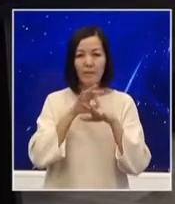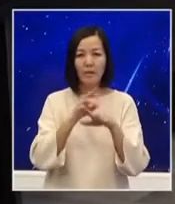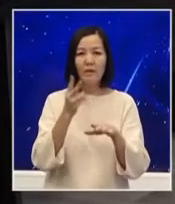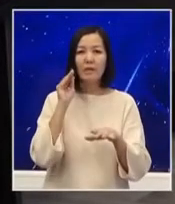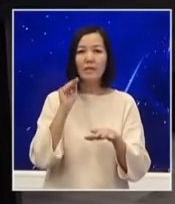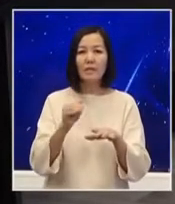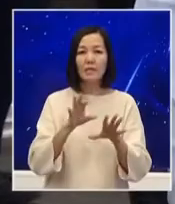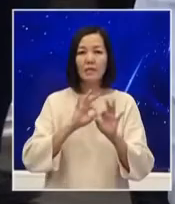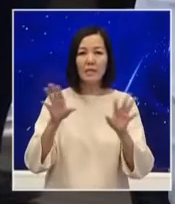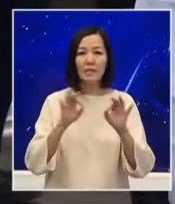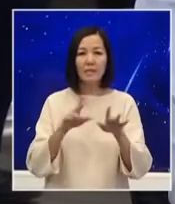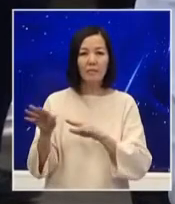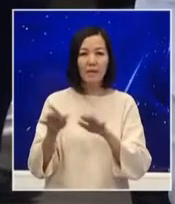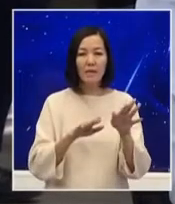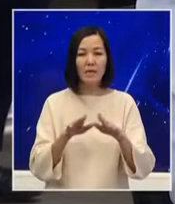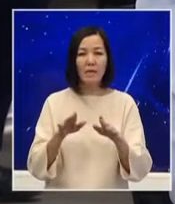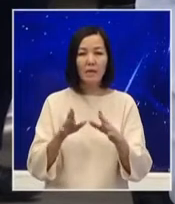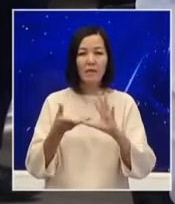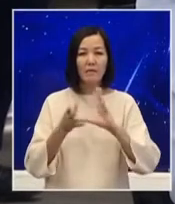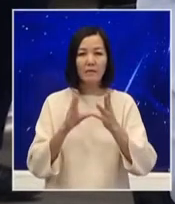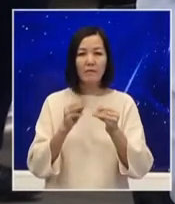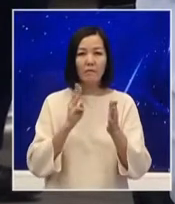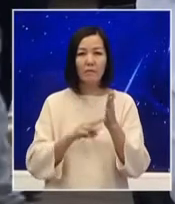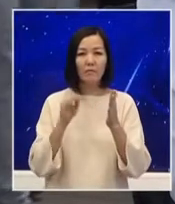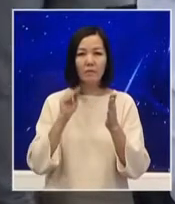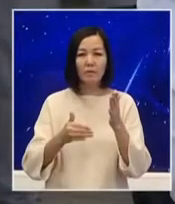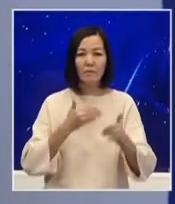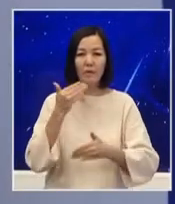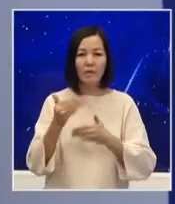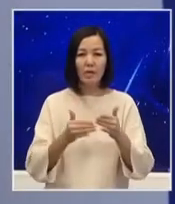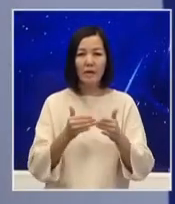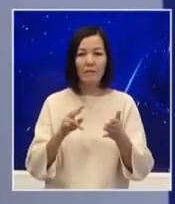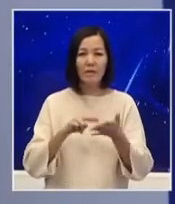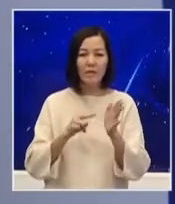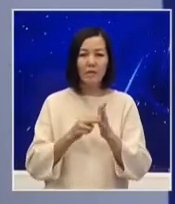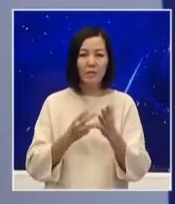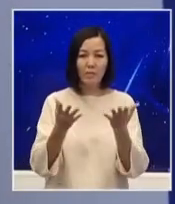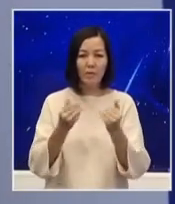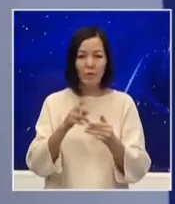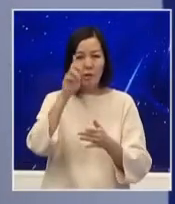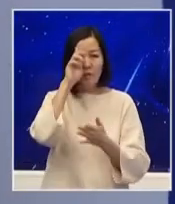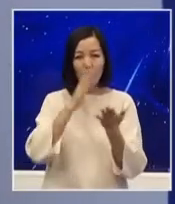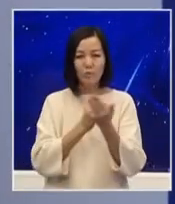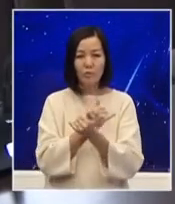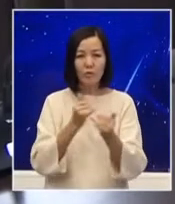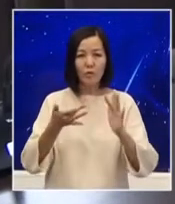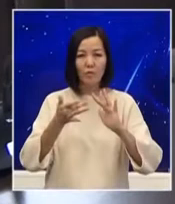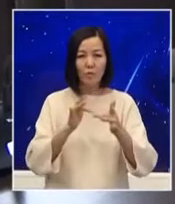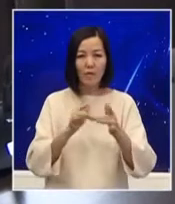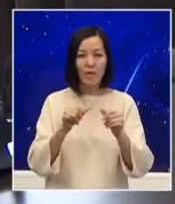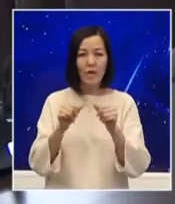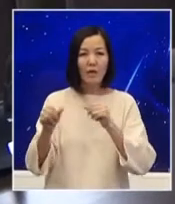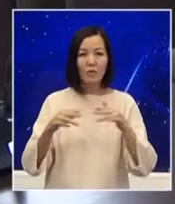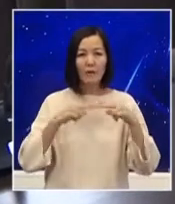адресных разъяснительных мероприятий и роздано 80 тысяч пошаговых инструкций по получению государственных услуг в